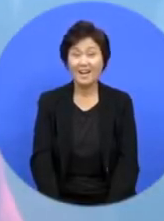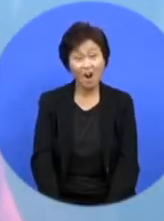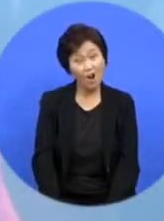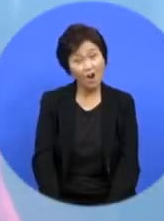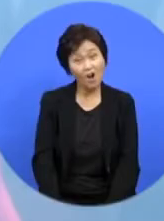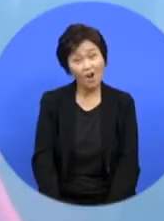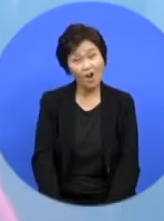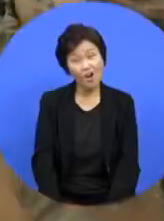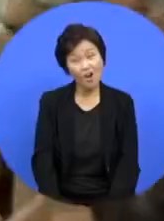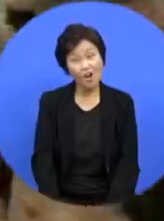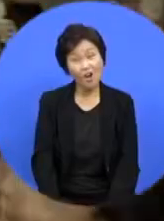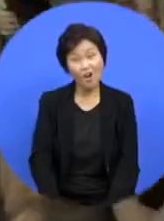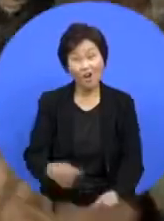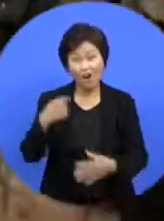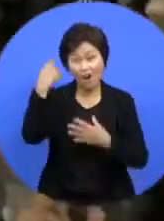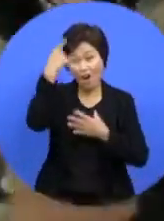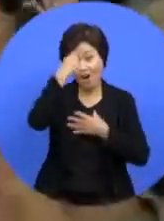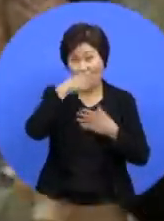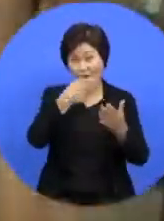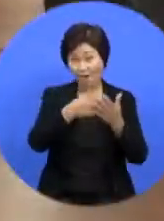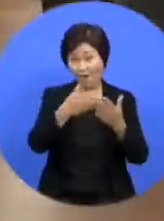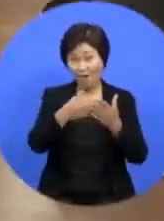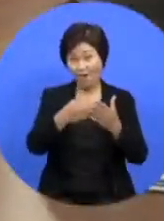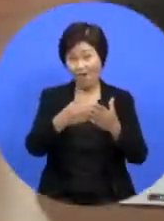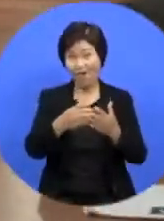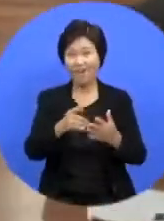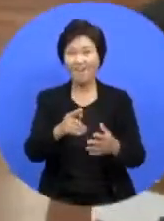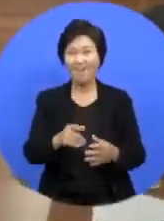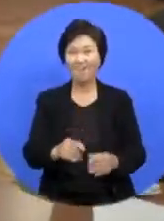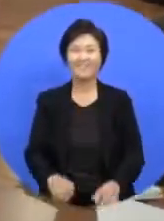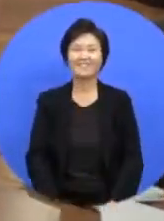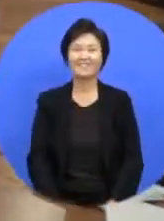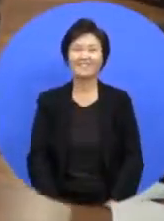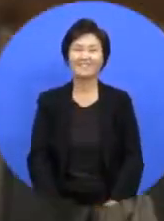이건 초상화를 초상화를 그렸나요? 똑같이 그렸네 아.